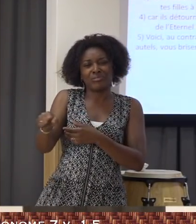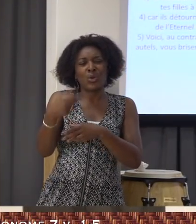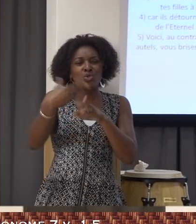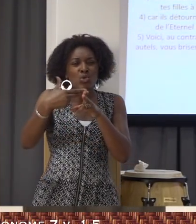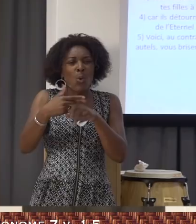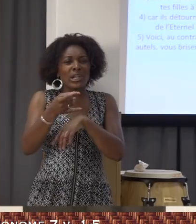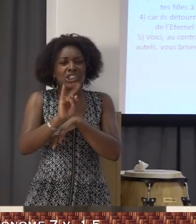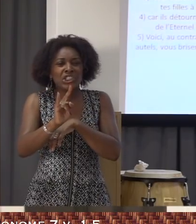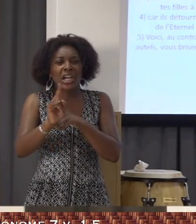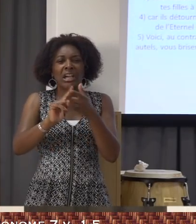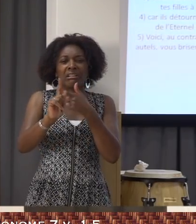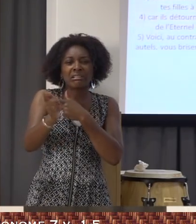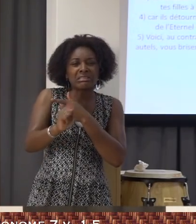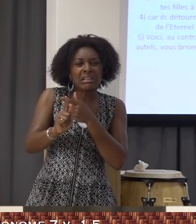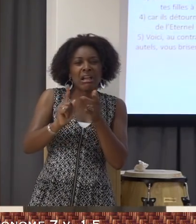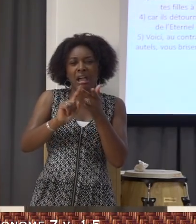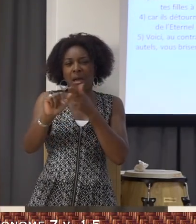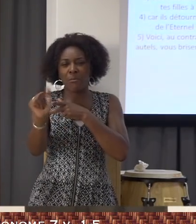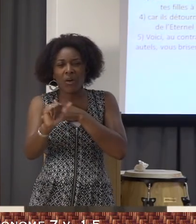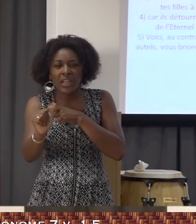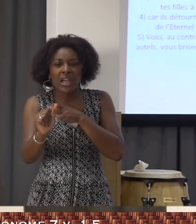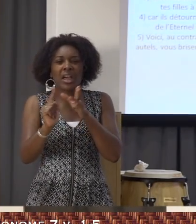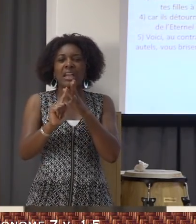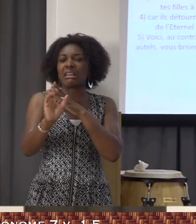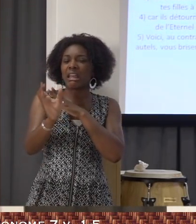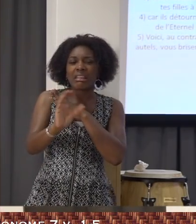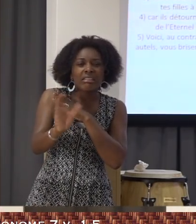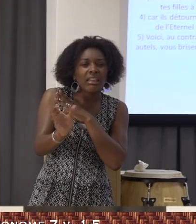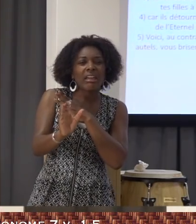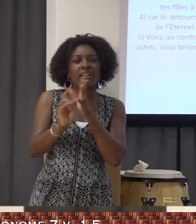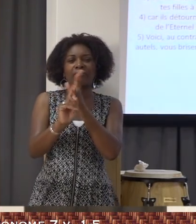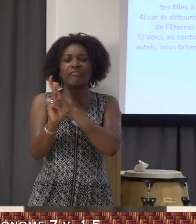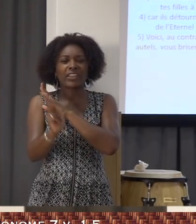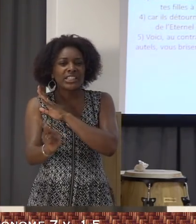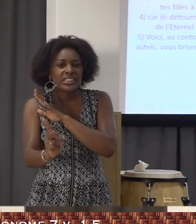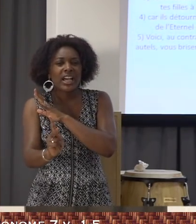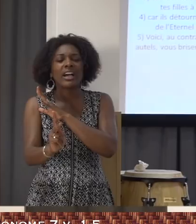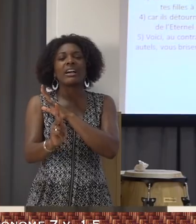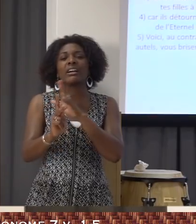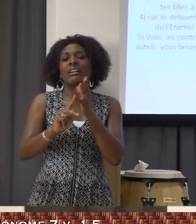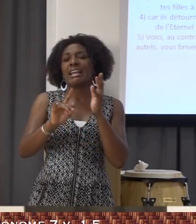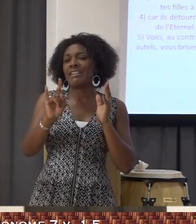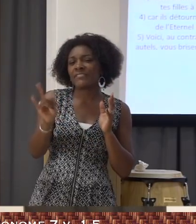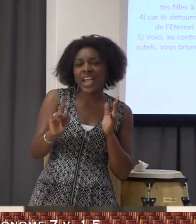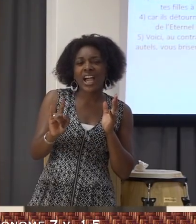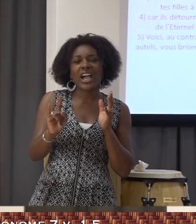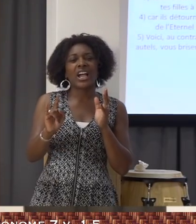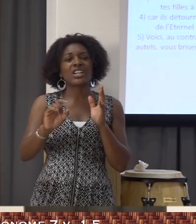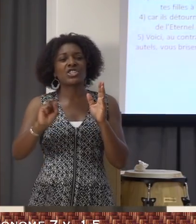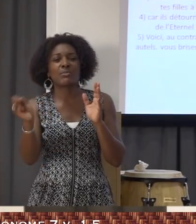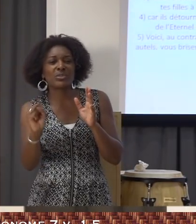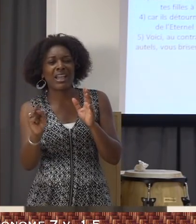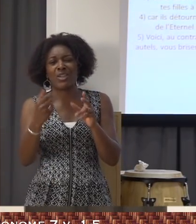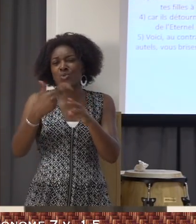les Gigassiens, les Amoréens, les Cananéens, les Phérésiens, les Héviens et les